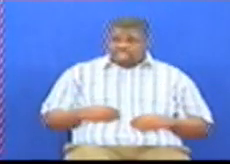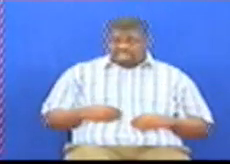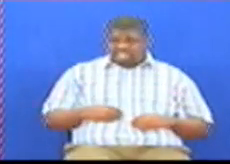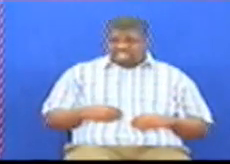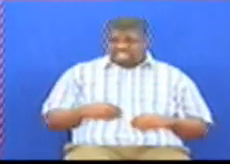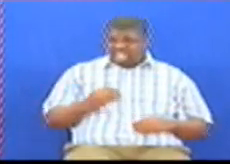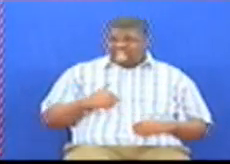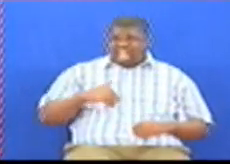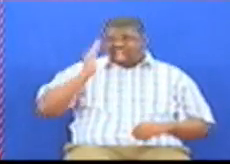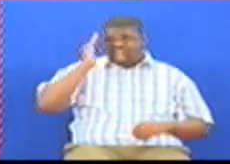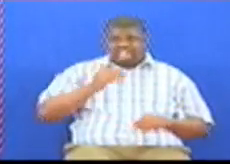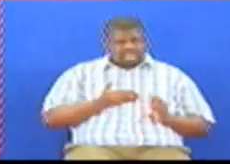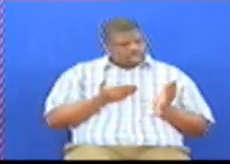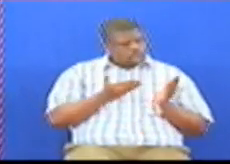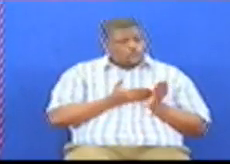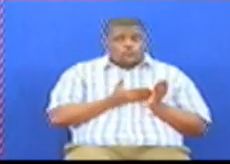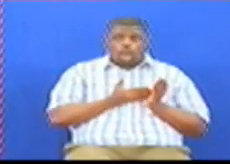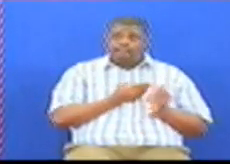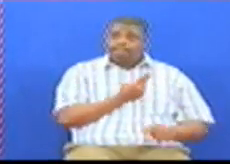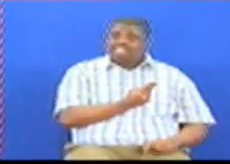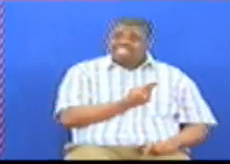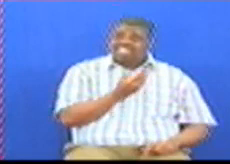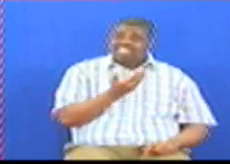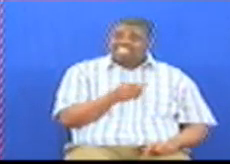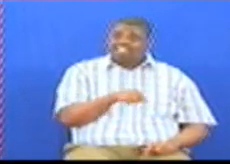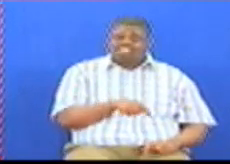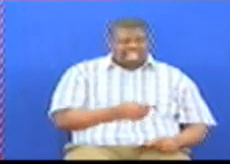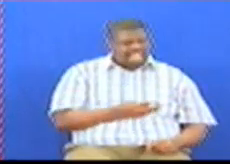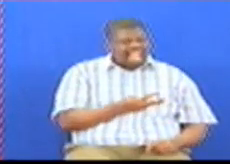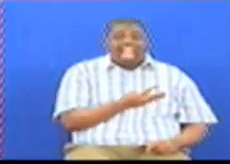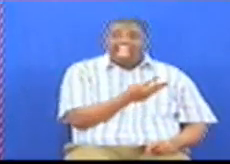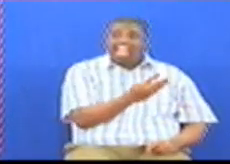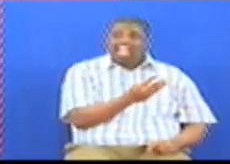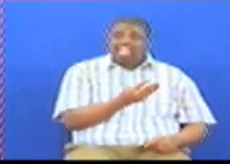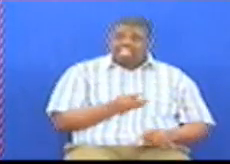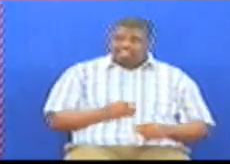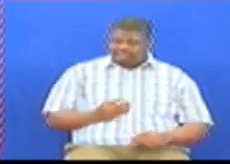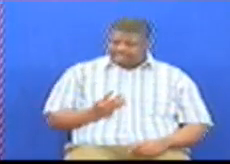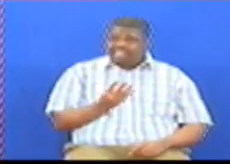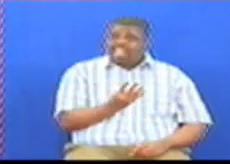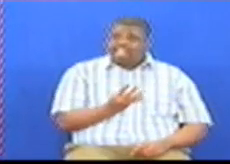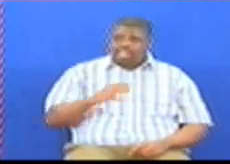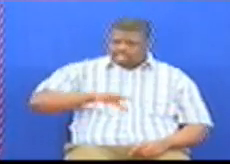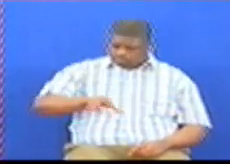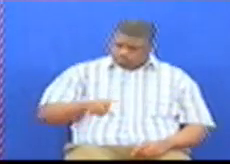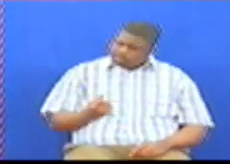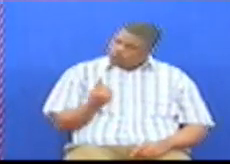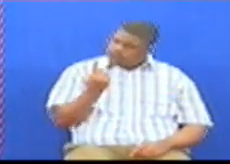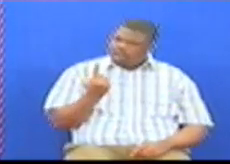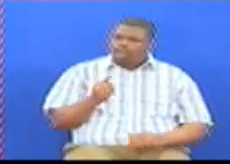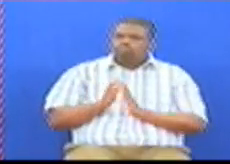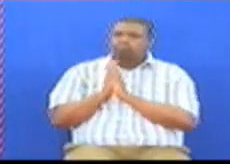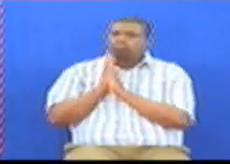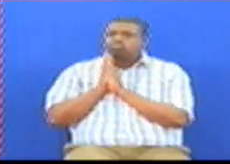tuna high school zimeongezeka mbili, tuna high school 4. Sio jambo dogo. Kwenye jimbo moja tu. Nakushukuru